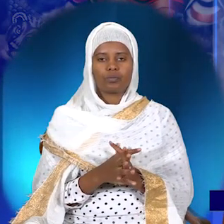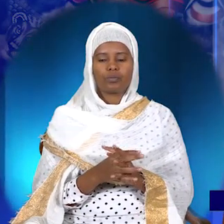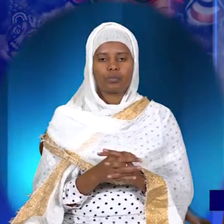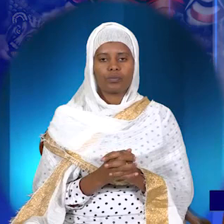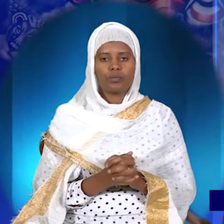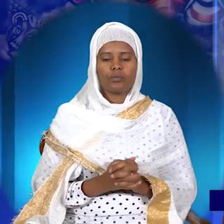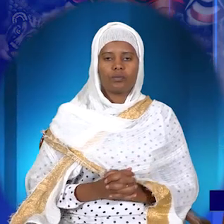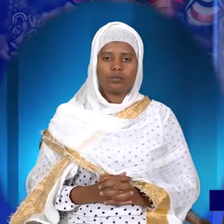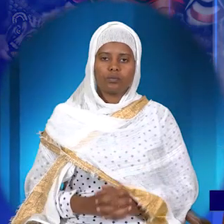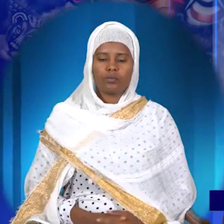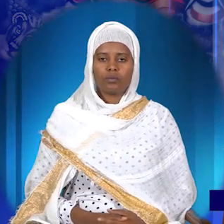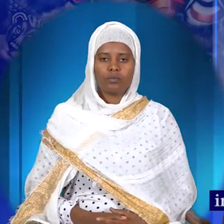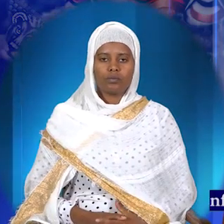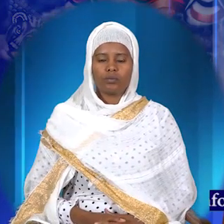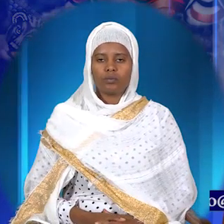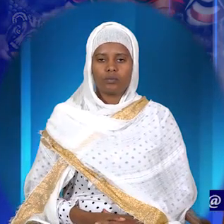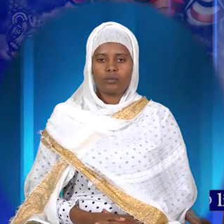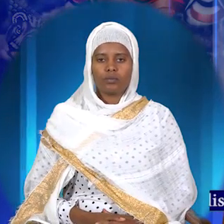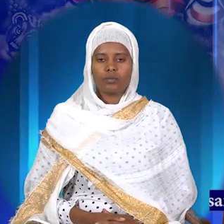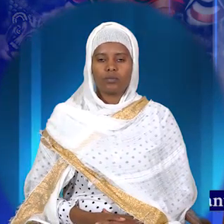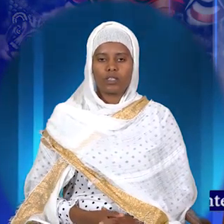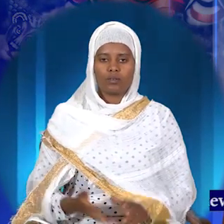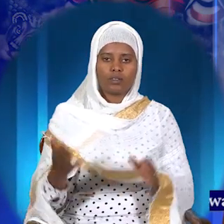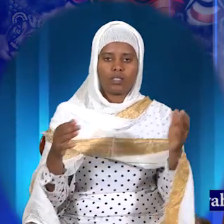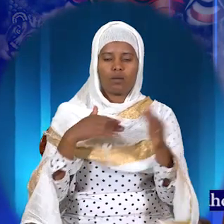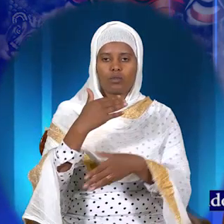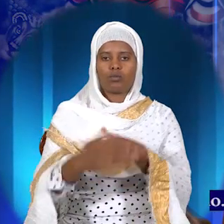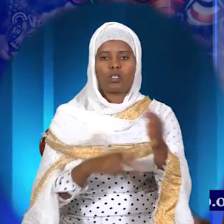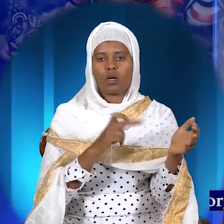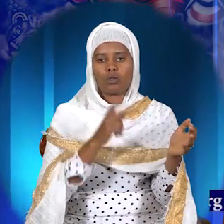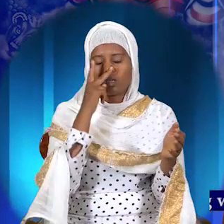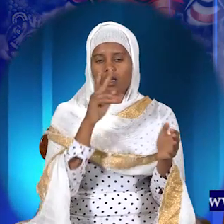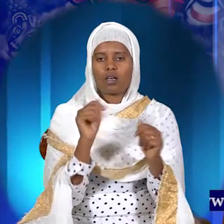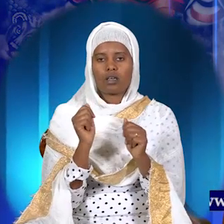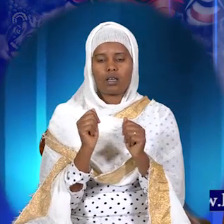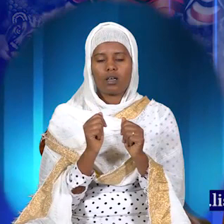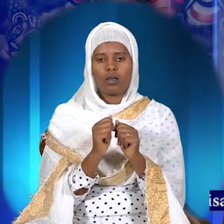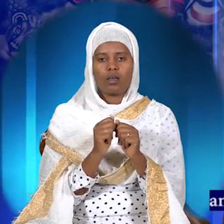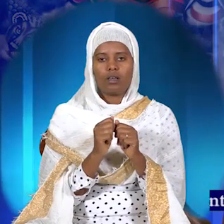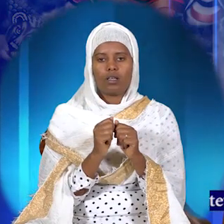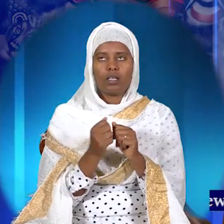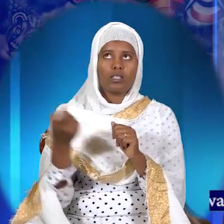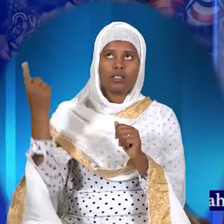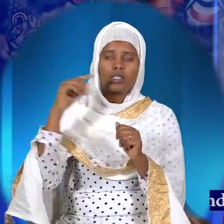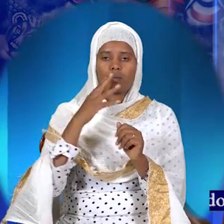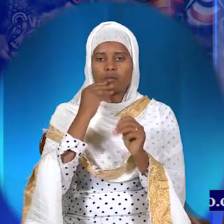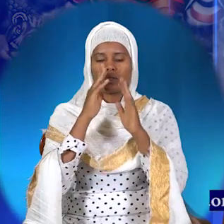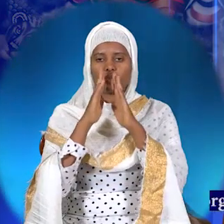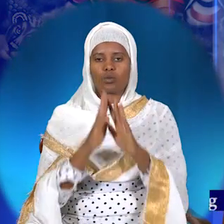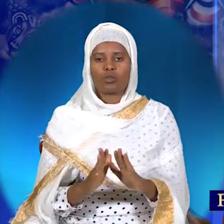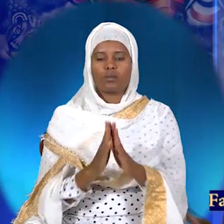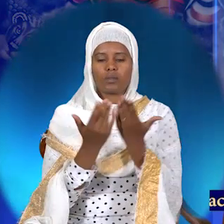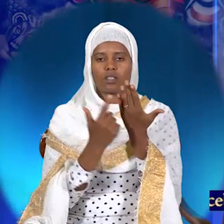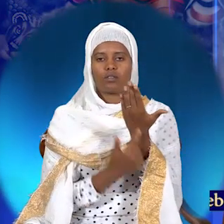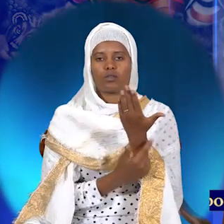صنعو سمايات وام استنفاس افوه الو عبز السماهر نايو ناي مزمور داويت قسنا يزنبرنا قد محجون